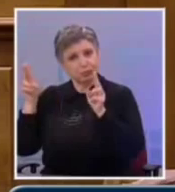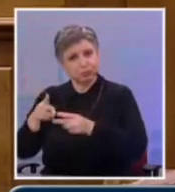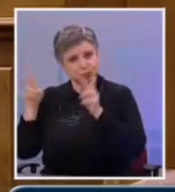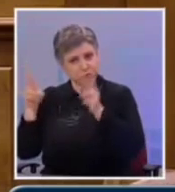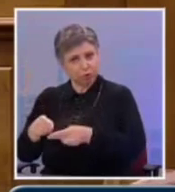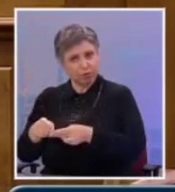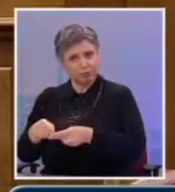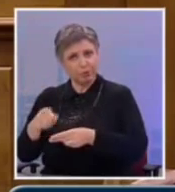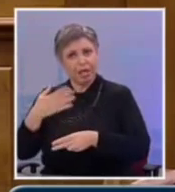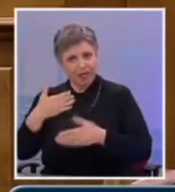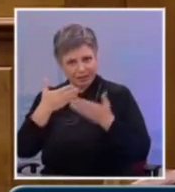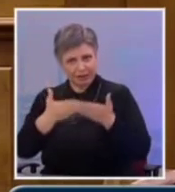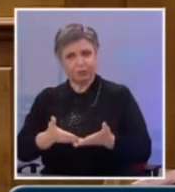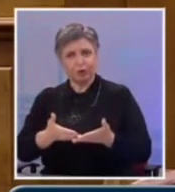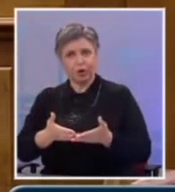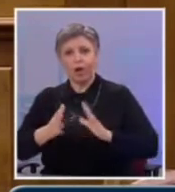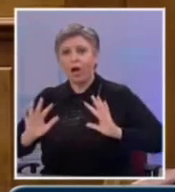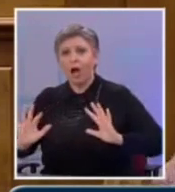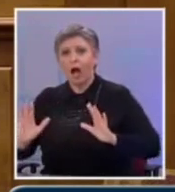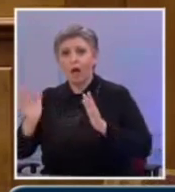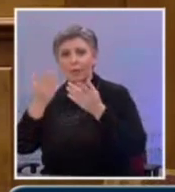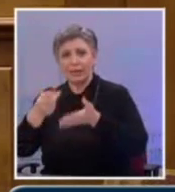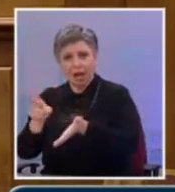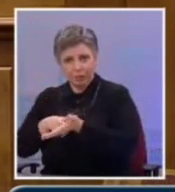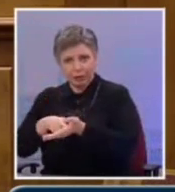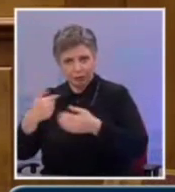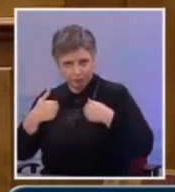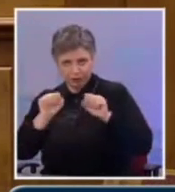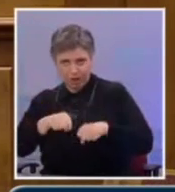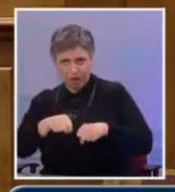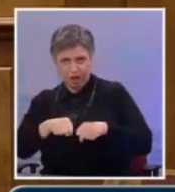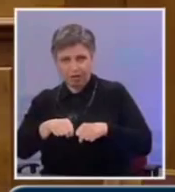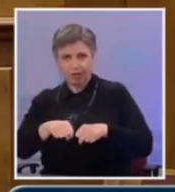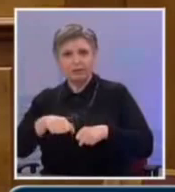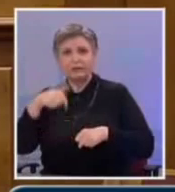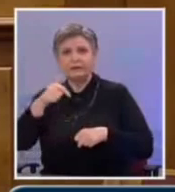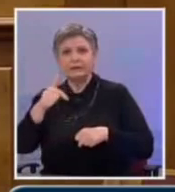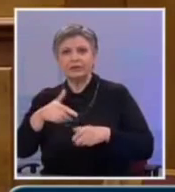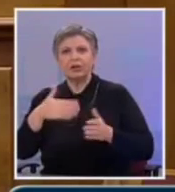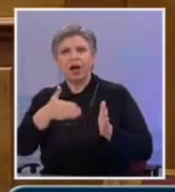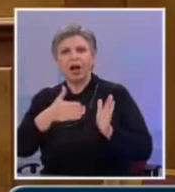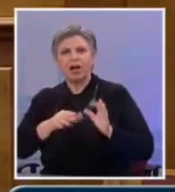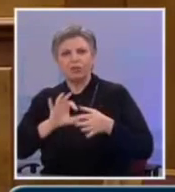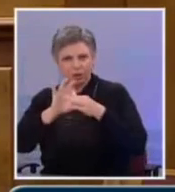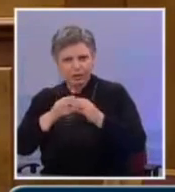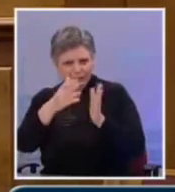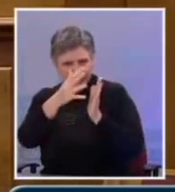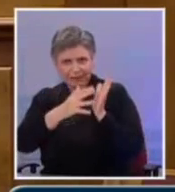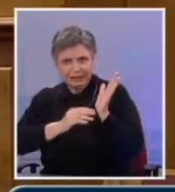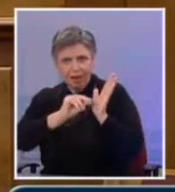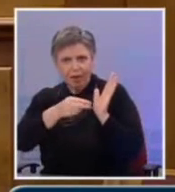απεργειών, στην εγκαθίδρυση μνημονιακού καθεστώτος. Σε αυτό ζητάτε συναίνεση από το